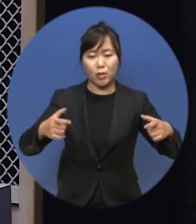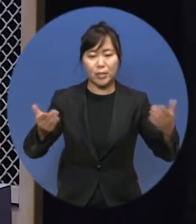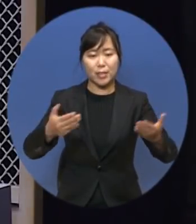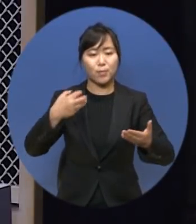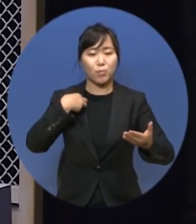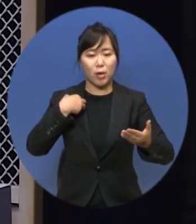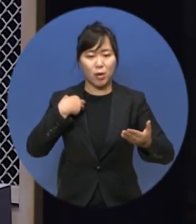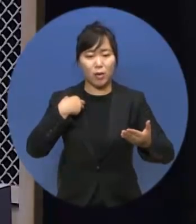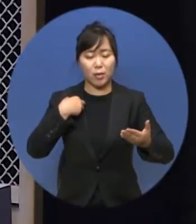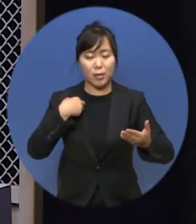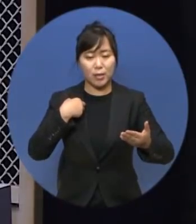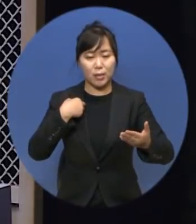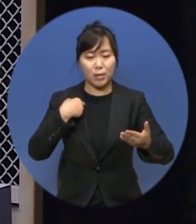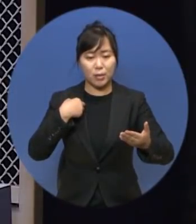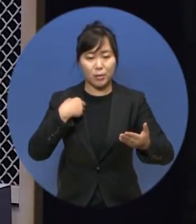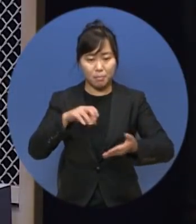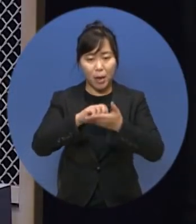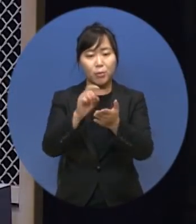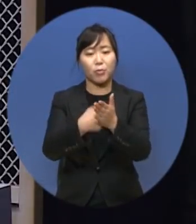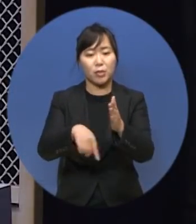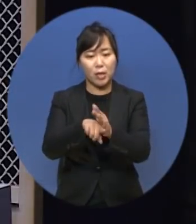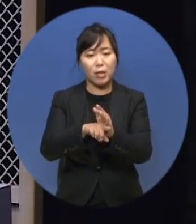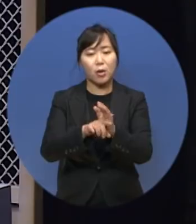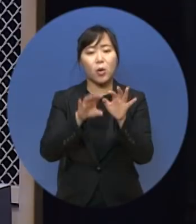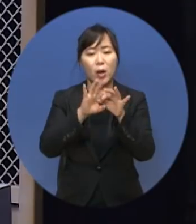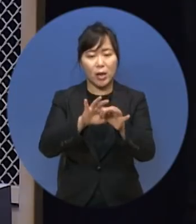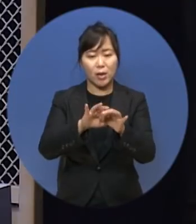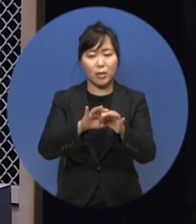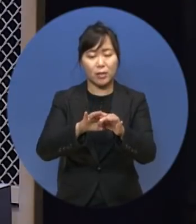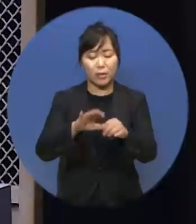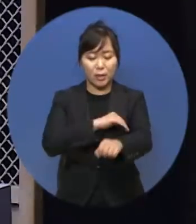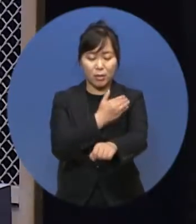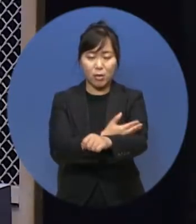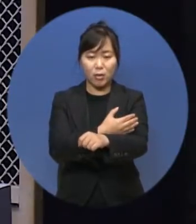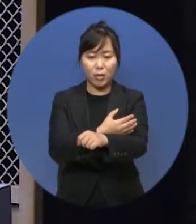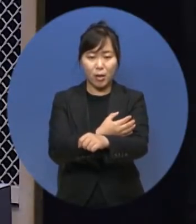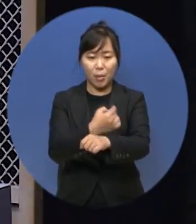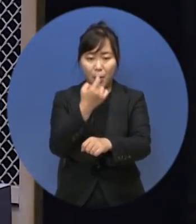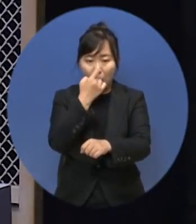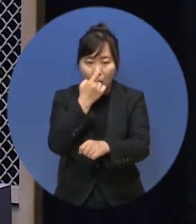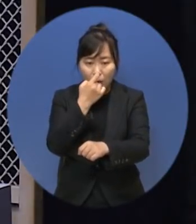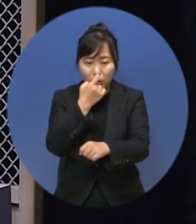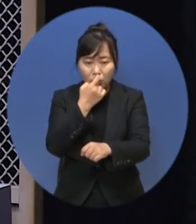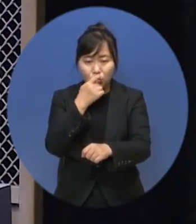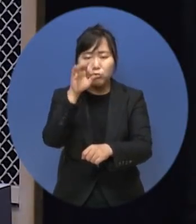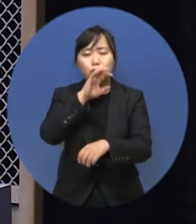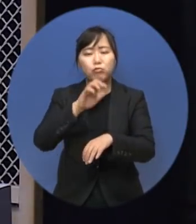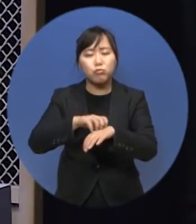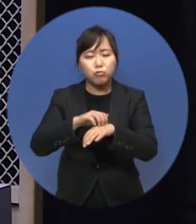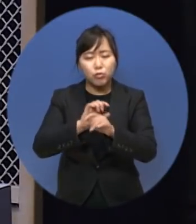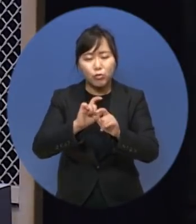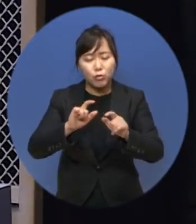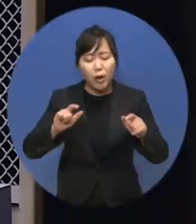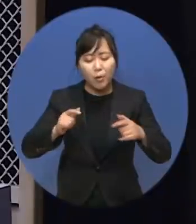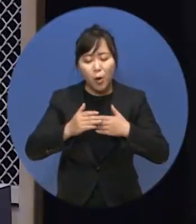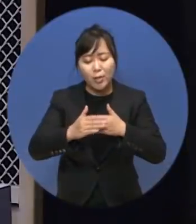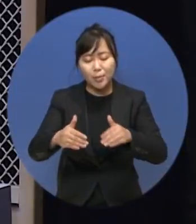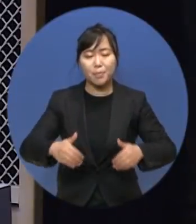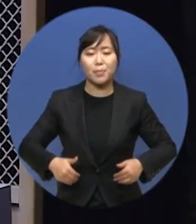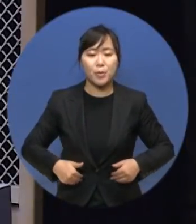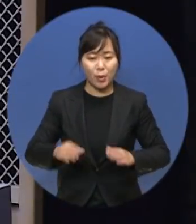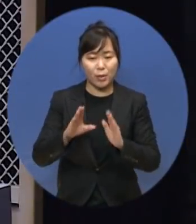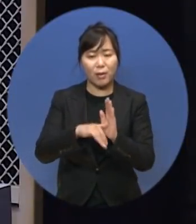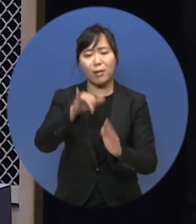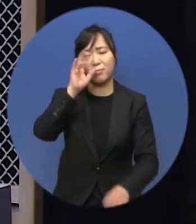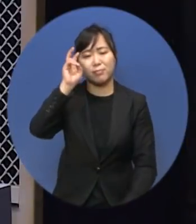직무에 종사하기 위해서는 그 관련 기량을 습득하는 장기적인 숙련 과정이 필요한 경우가 있을